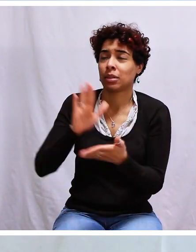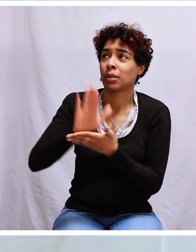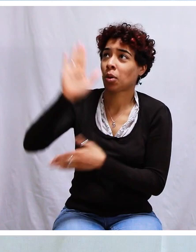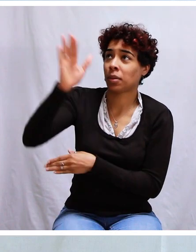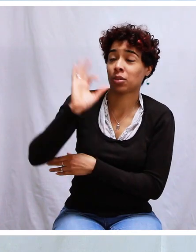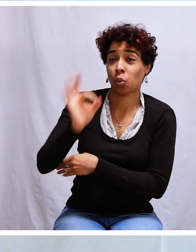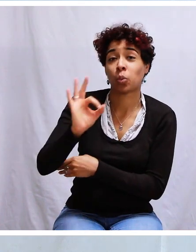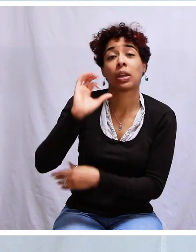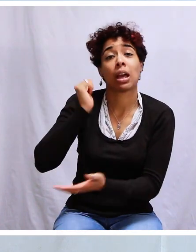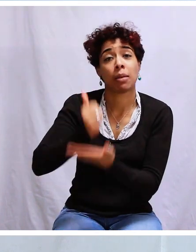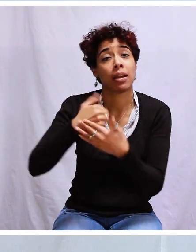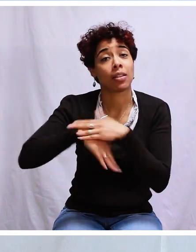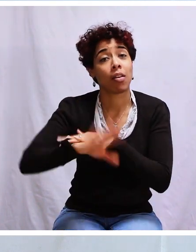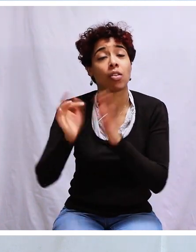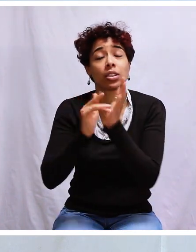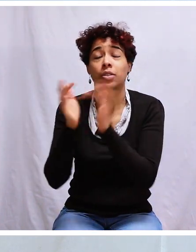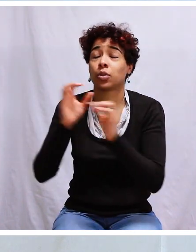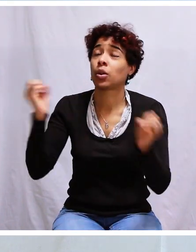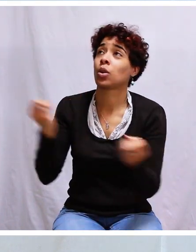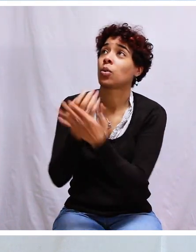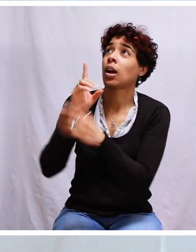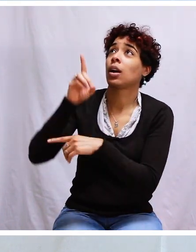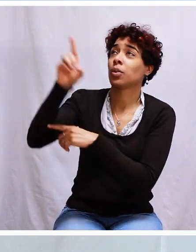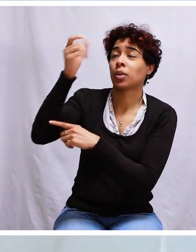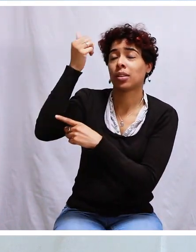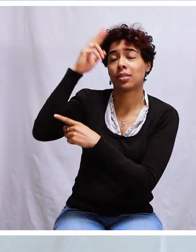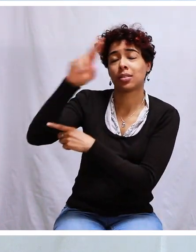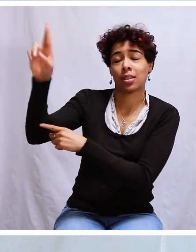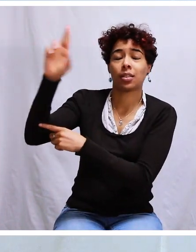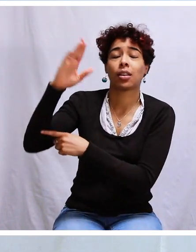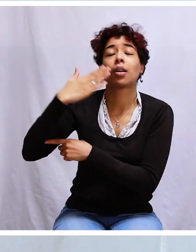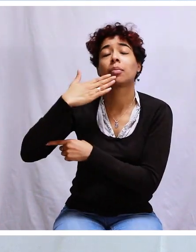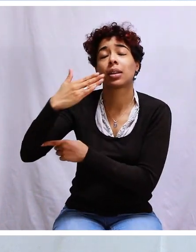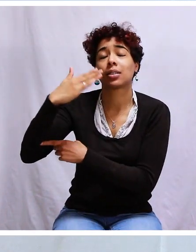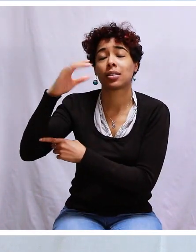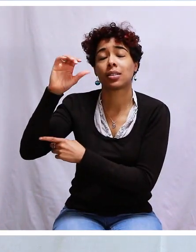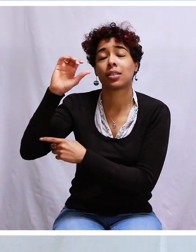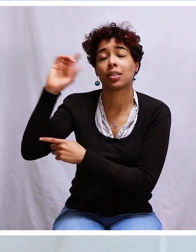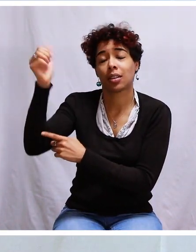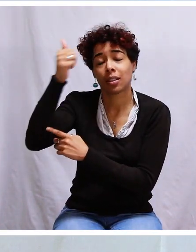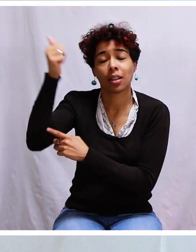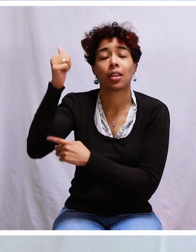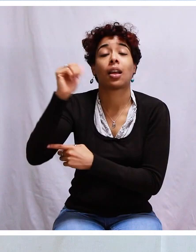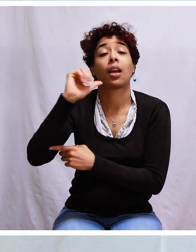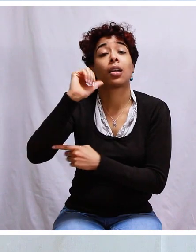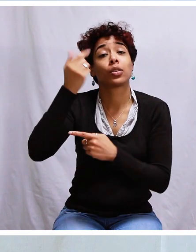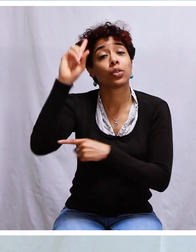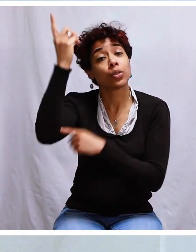Gloire à toi Seigneur. Merci notre Dieu. Amen. Que Dieu vous bénisse. On se retrouve demain.